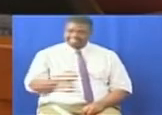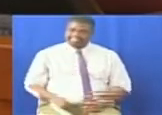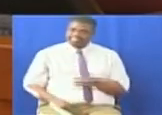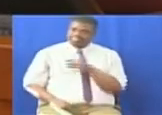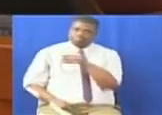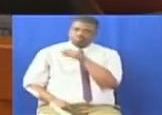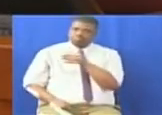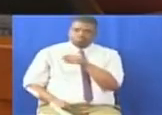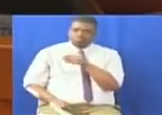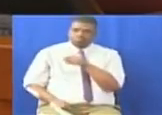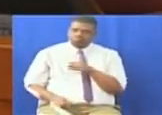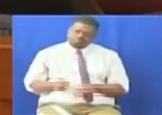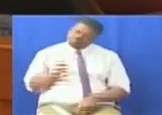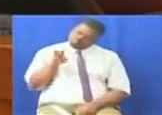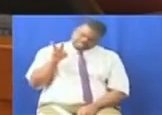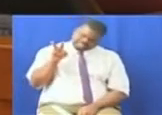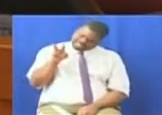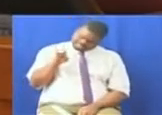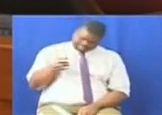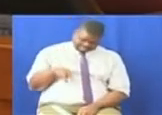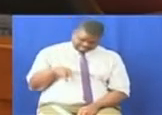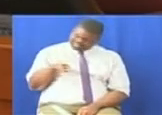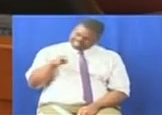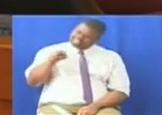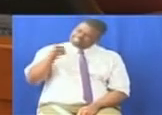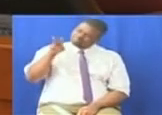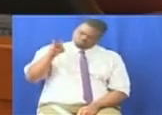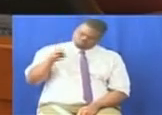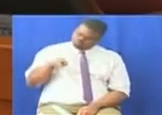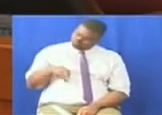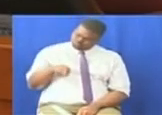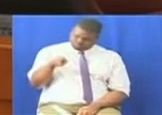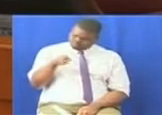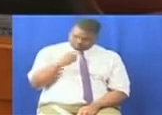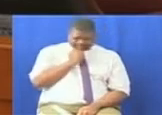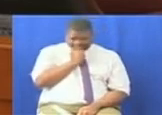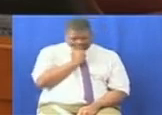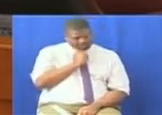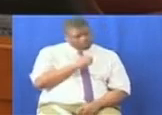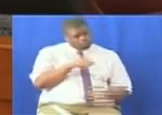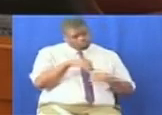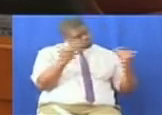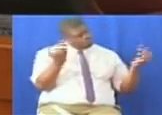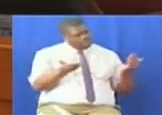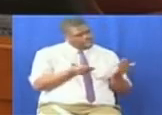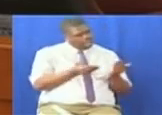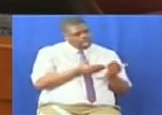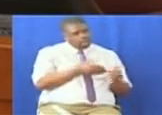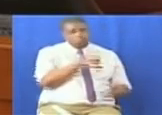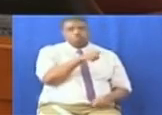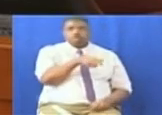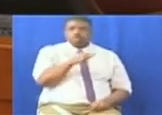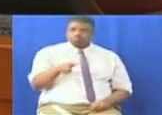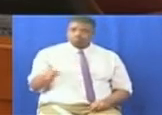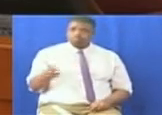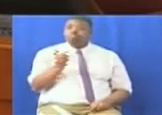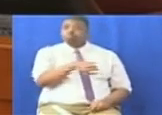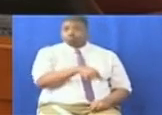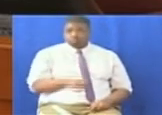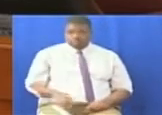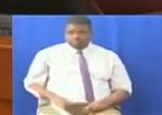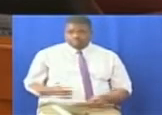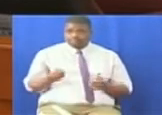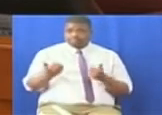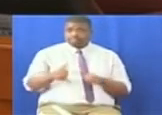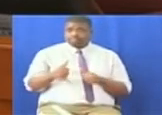Yani unakaa unamwangalia unasema, yani duniani kuna watu. Lakini tuendeni, bado siku 4 5